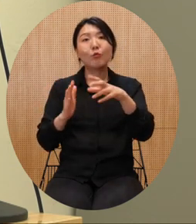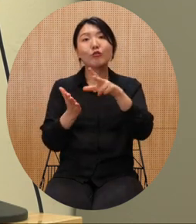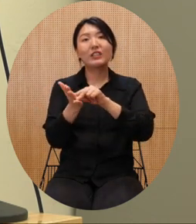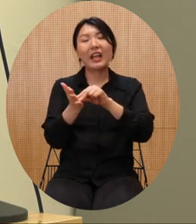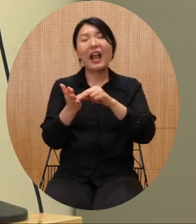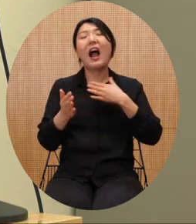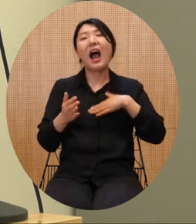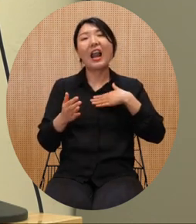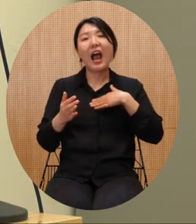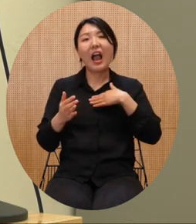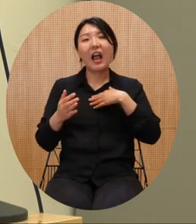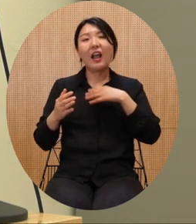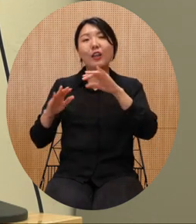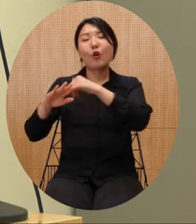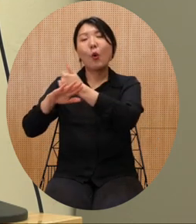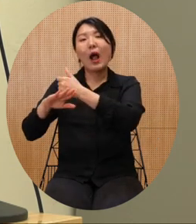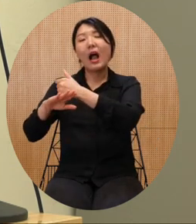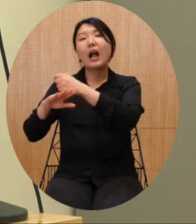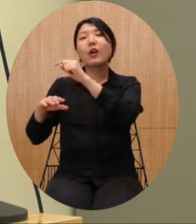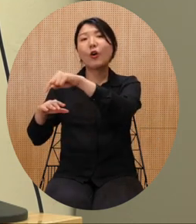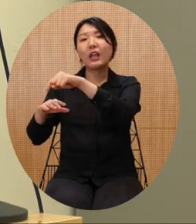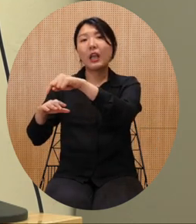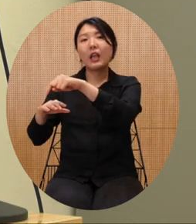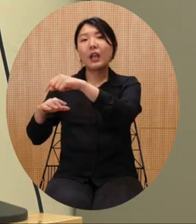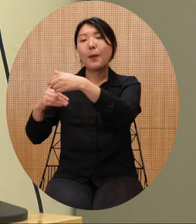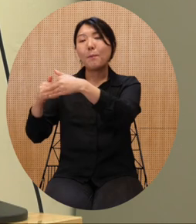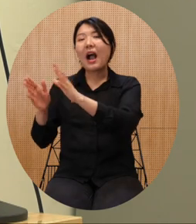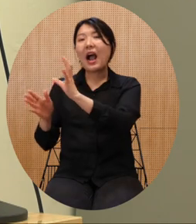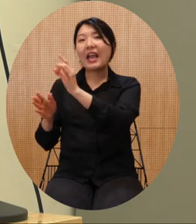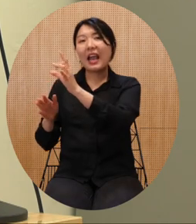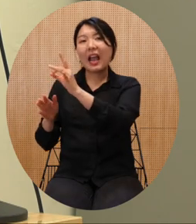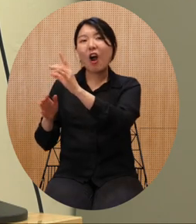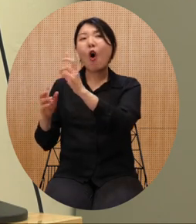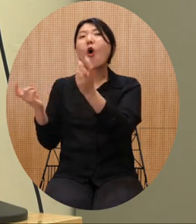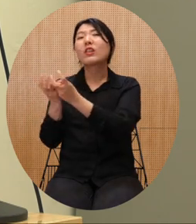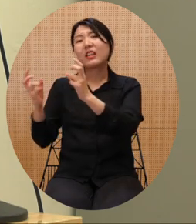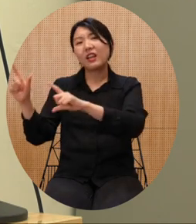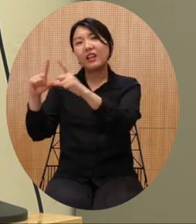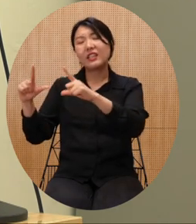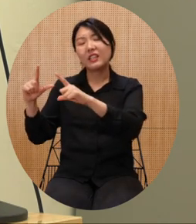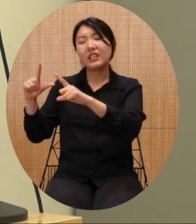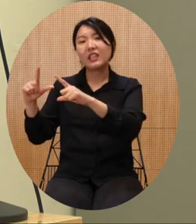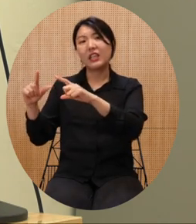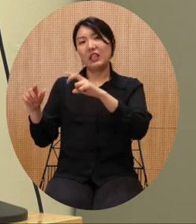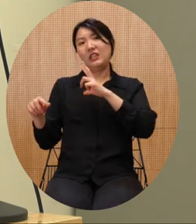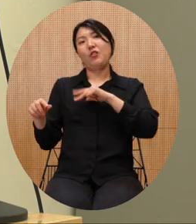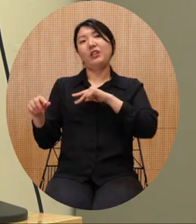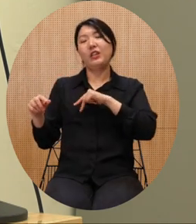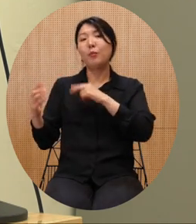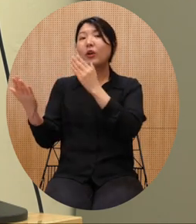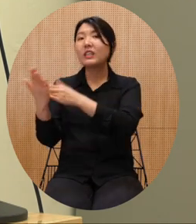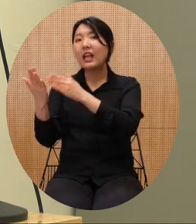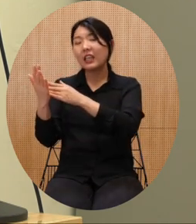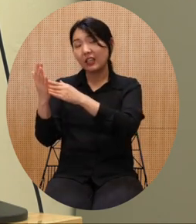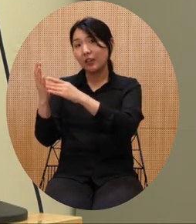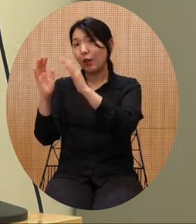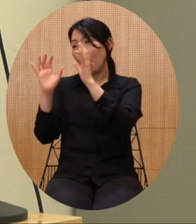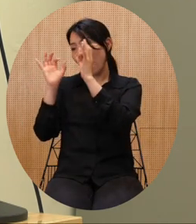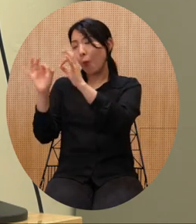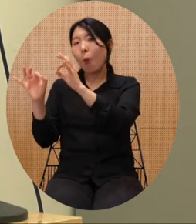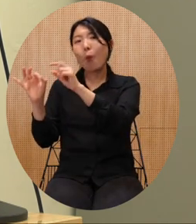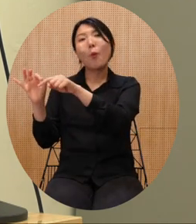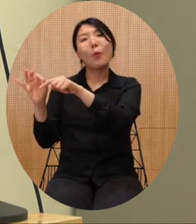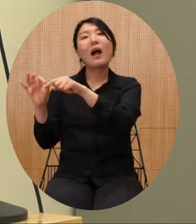어떻게 사는지 정황본동 단칸방에서 어떻게 사는지 시의원님들께서 보시고 그다음에 기자들이 보고 하는 것들이